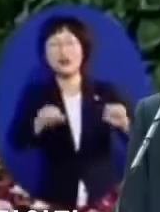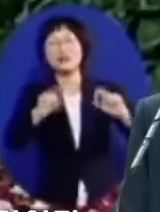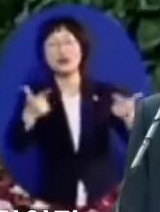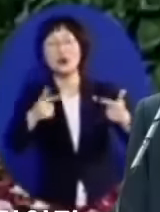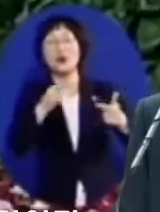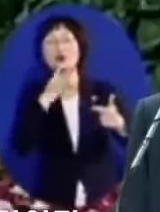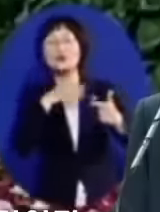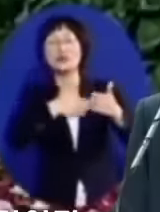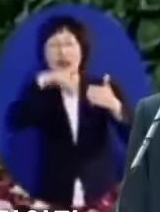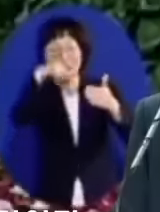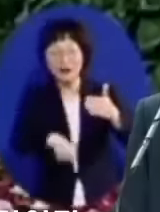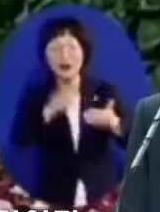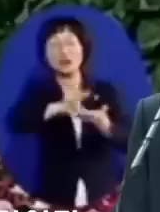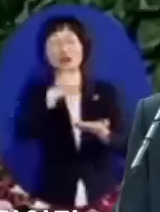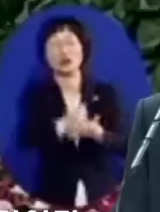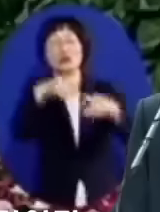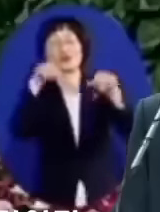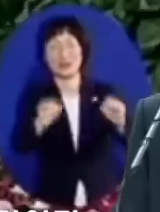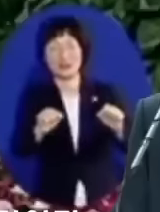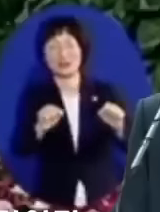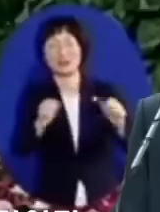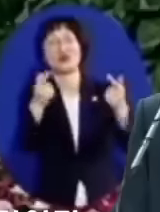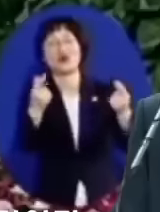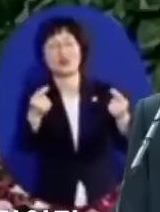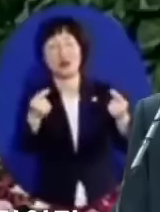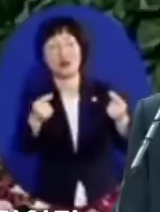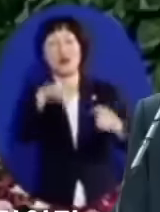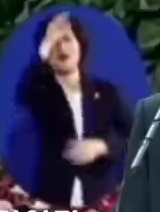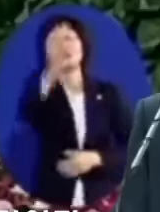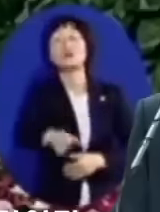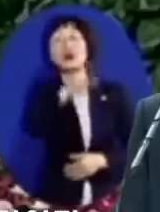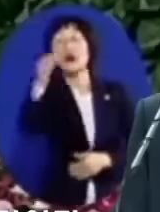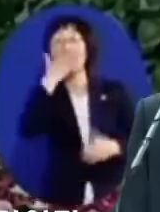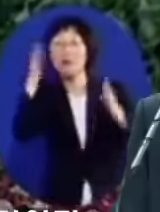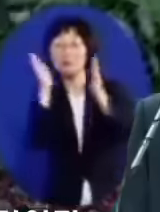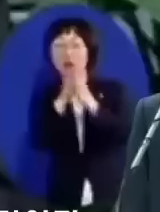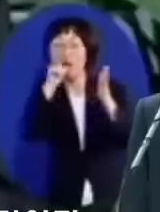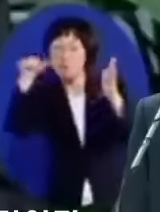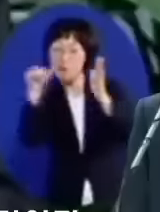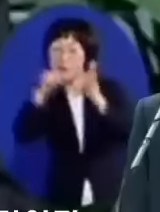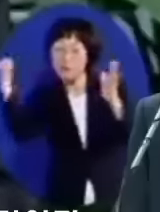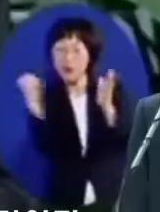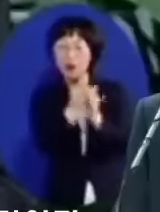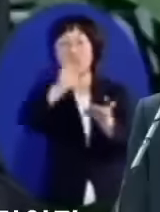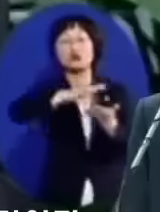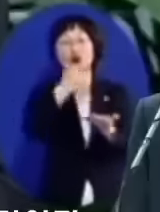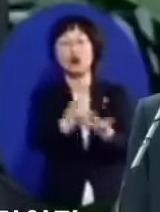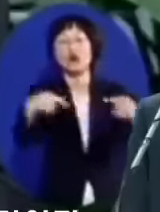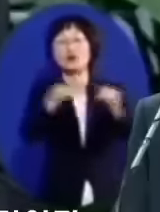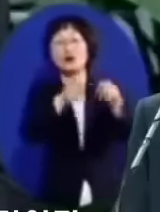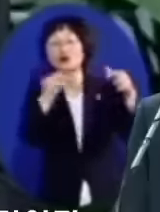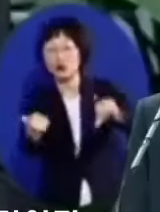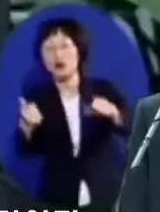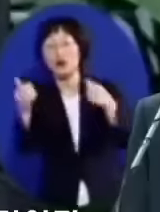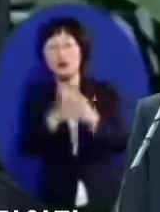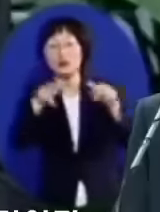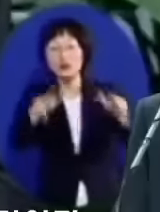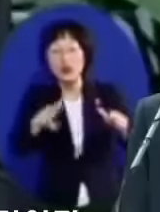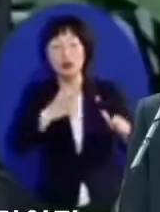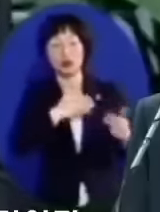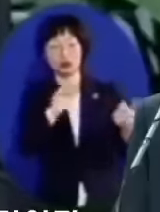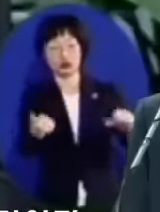안에 그리스도께서 사신 것이라. 십자가에 함께 못 박여서 그리스도와 함께 죽었으니 이제는 나는 죽은